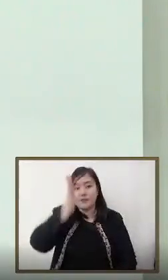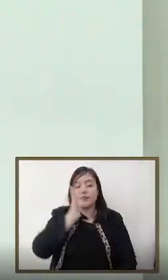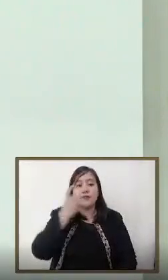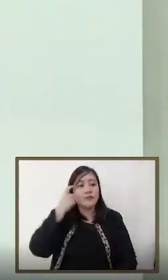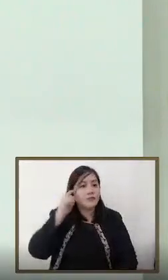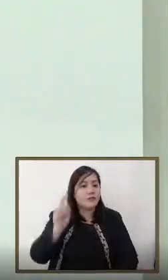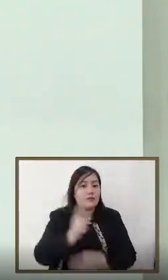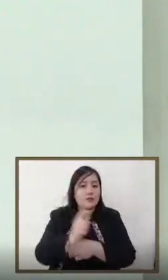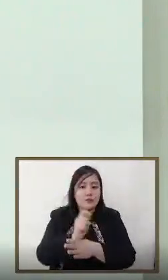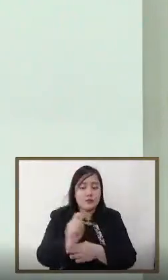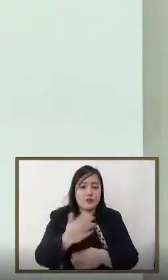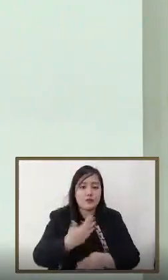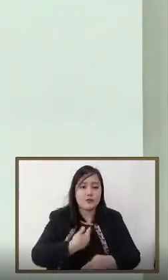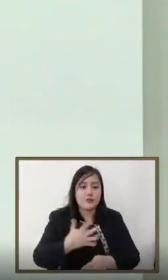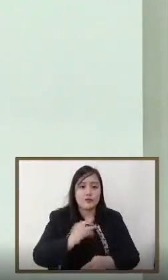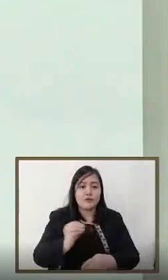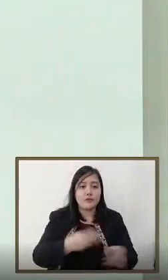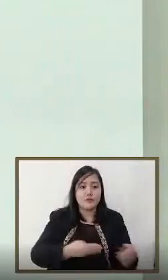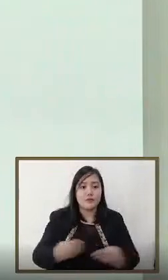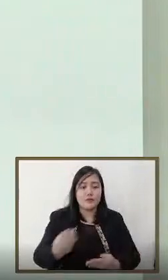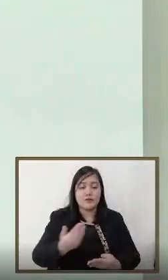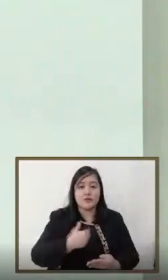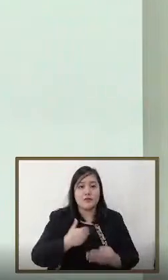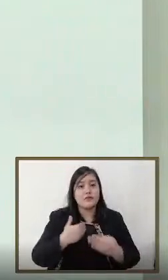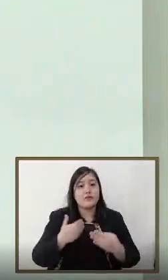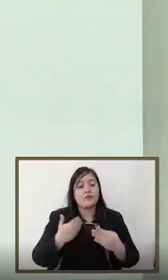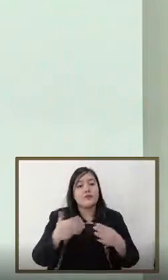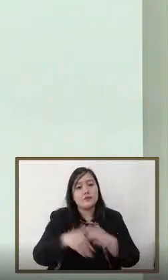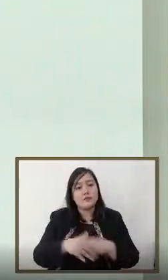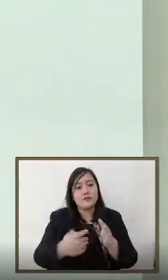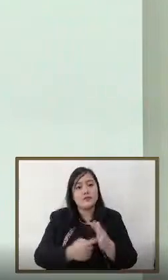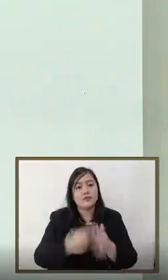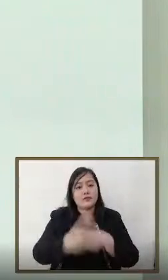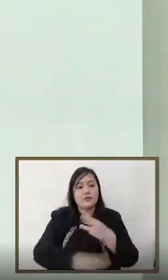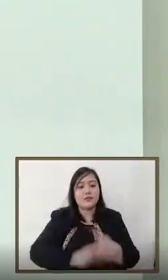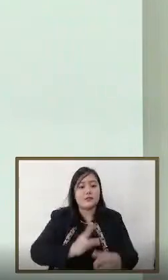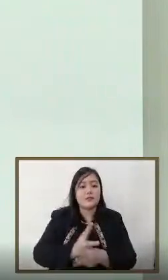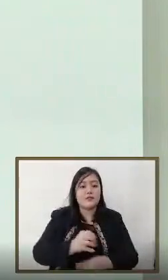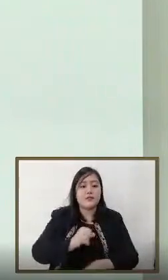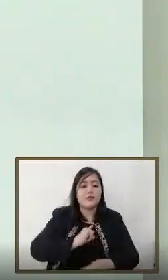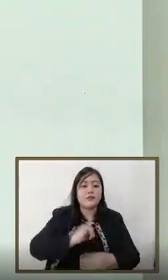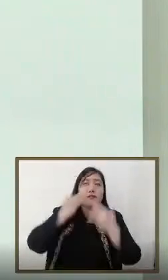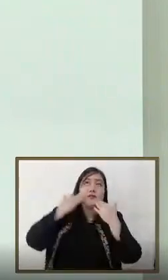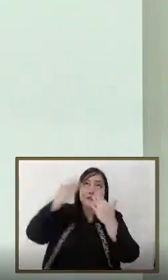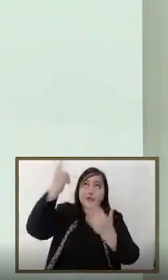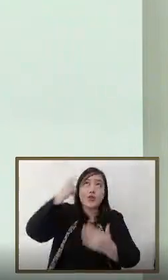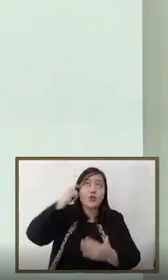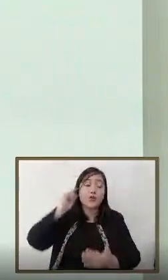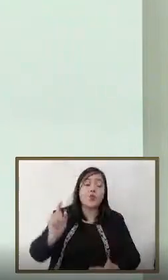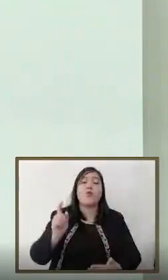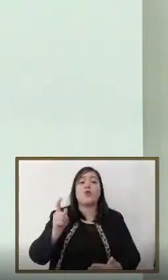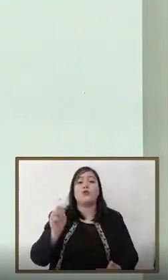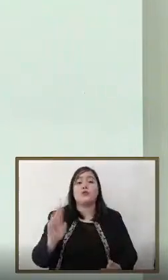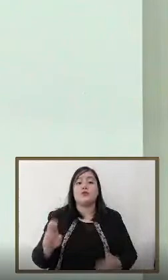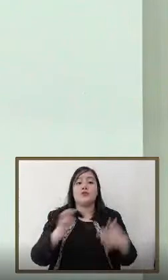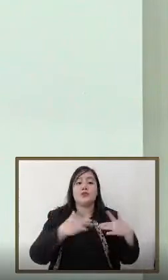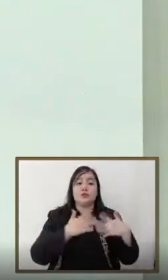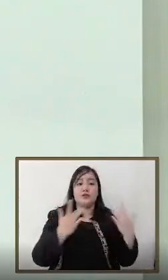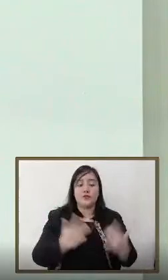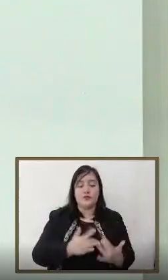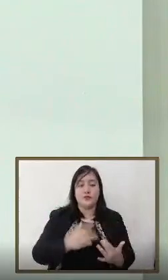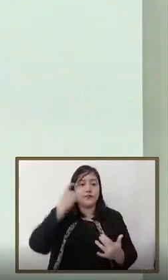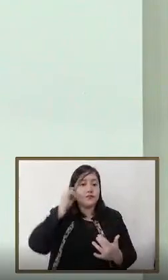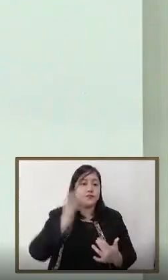training me and for bringing me into this world, syempre. Nagpapasalamat po ako sa pagmamahal nila. Salamat sa Panginoon, sa aking